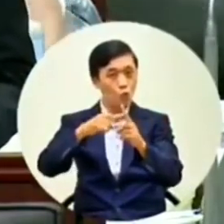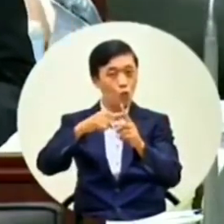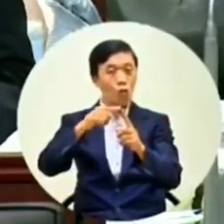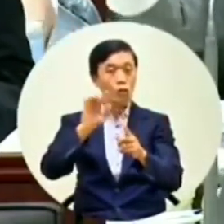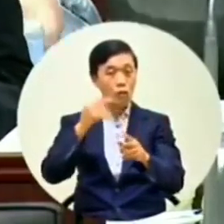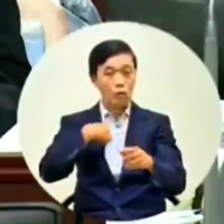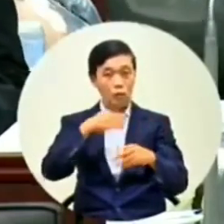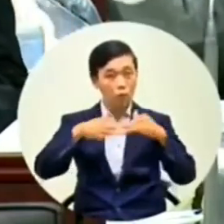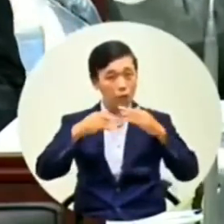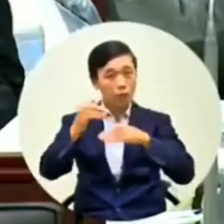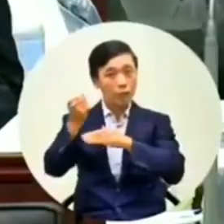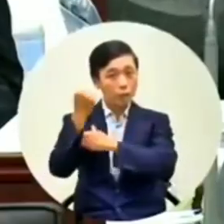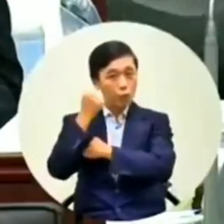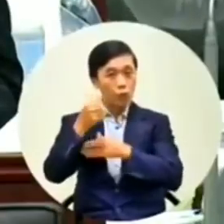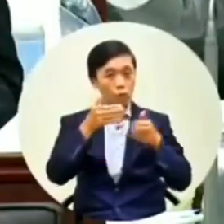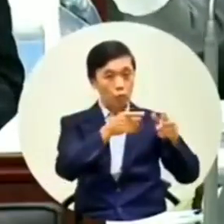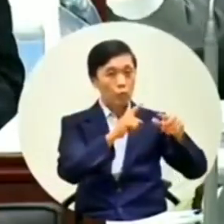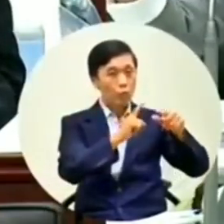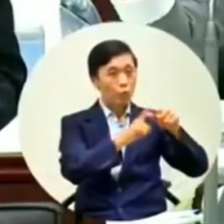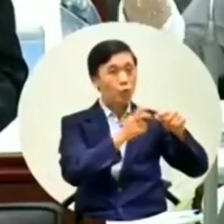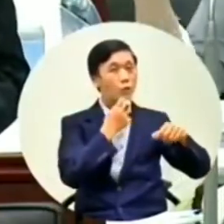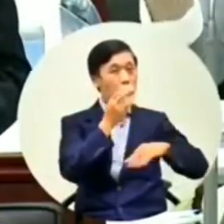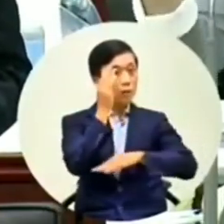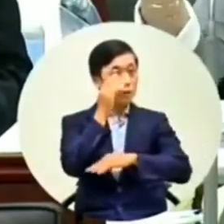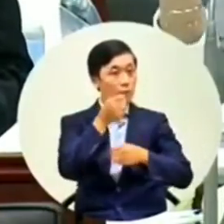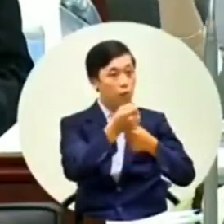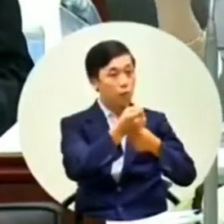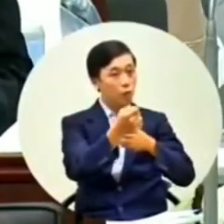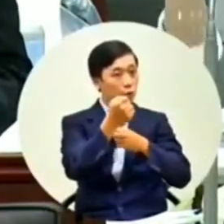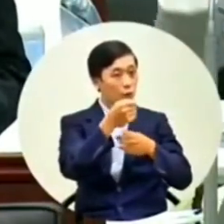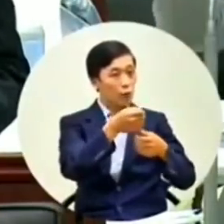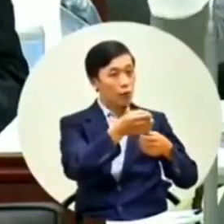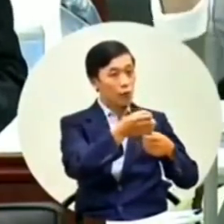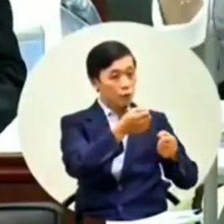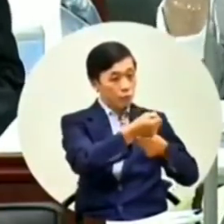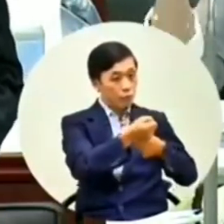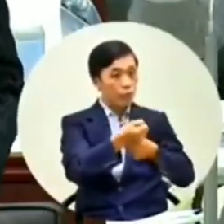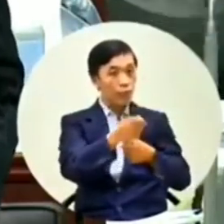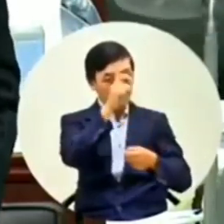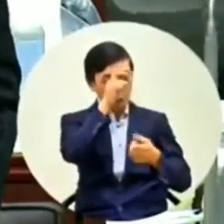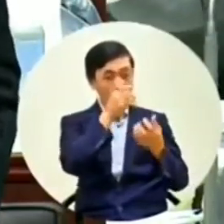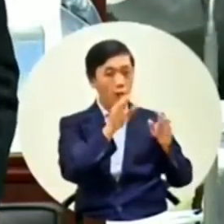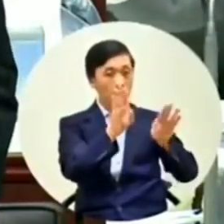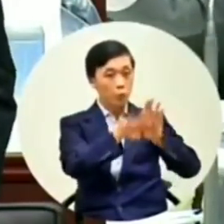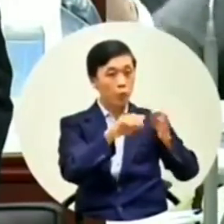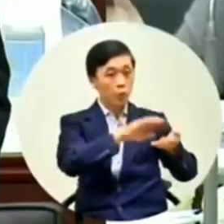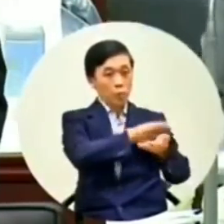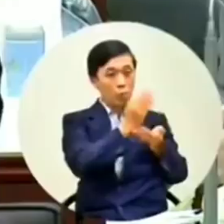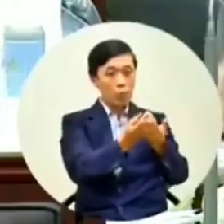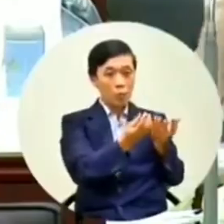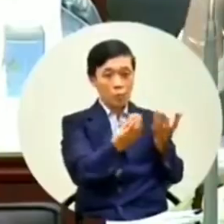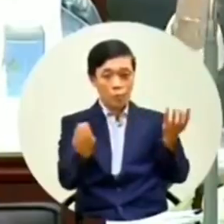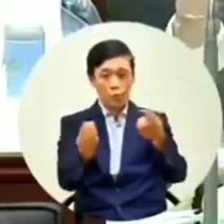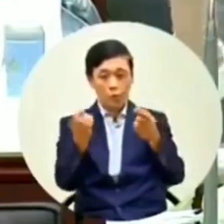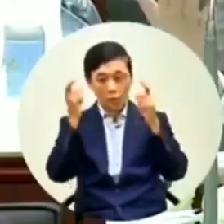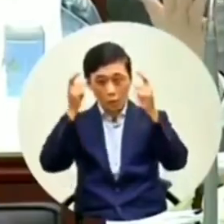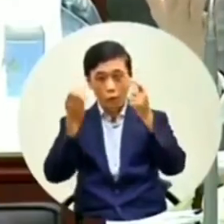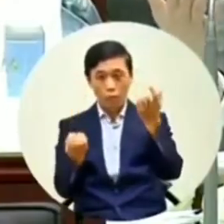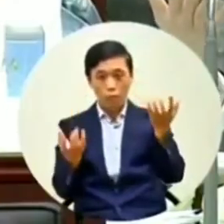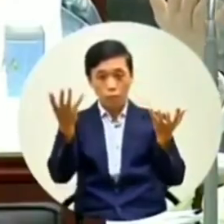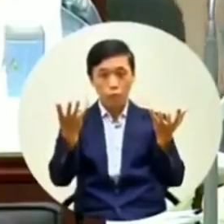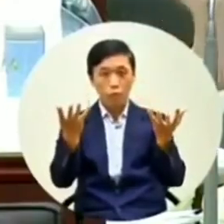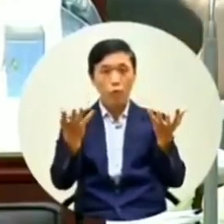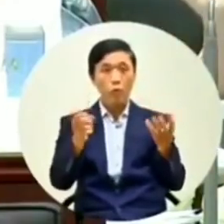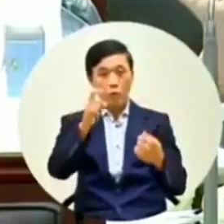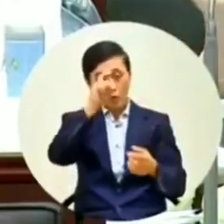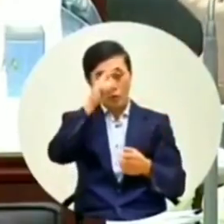同努力去中央来争取，去修正我们的统筹分配税款对高雄的比例要提高，并且在极力